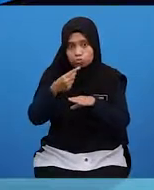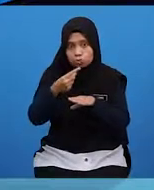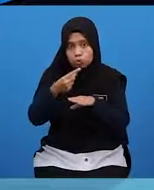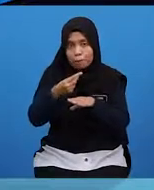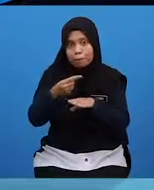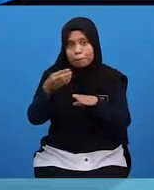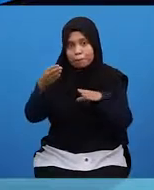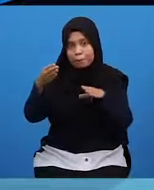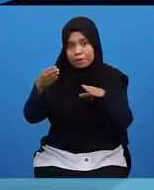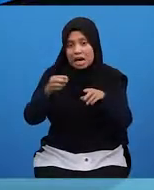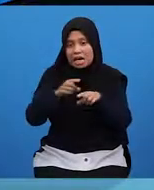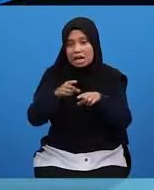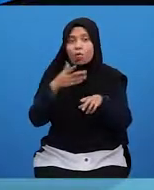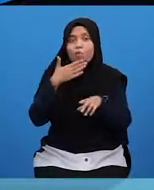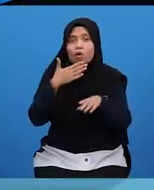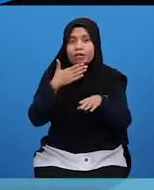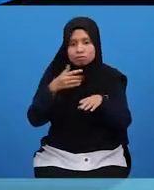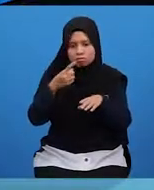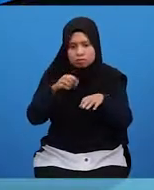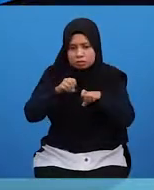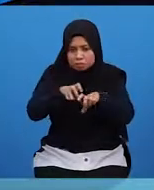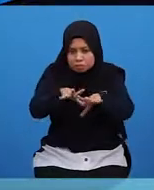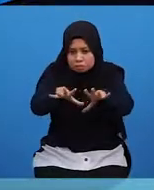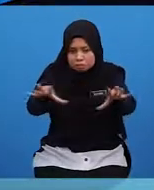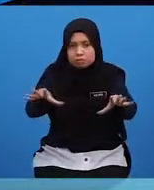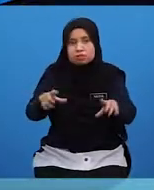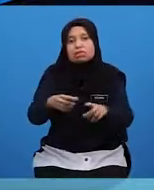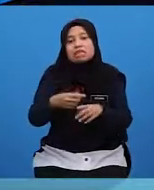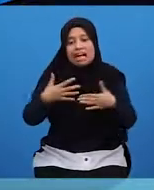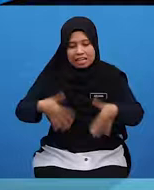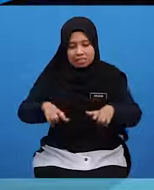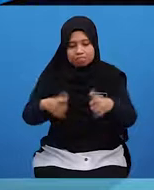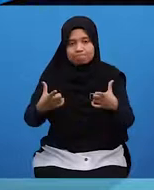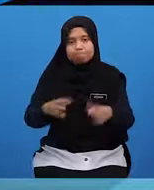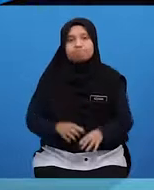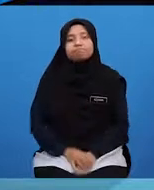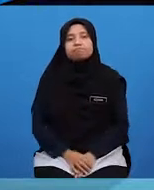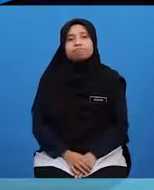warna dari merebak ke kawasan reka corak yang lain.